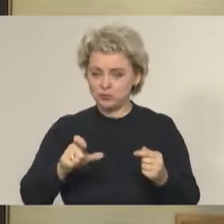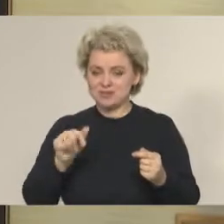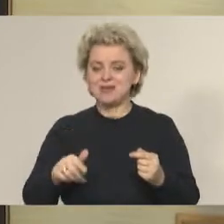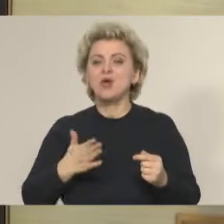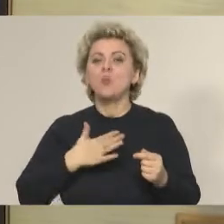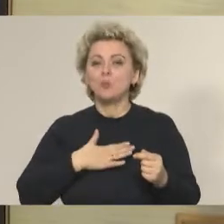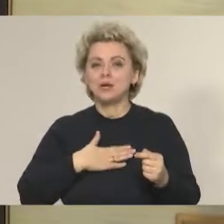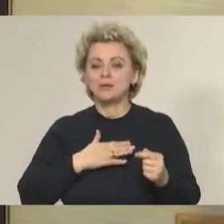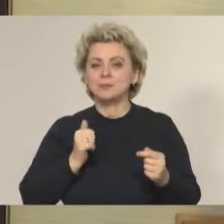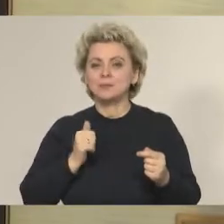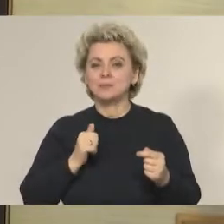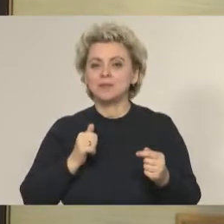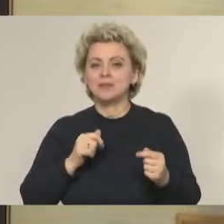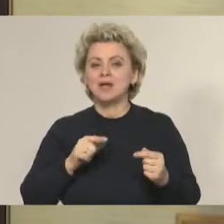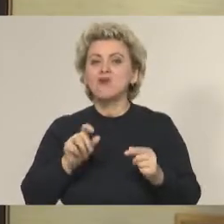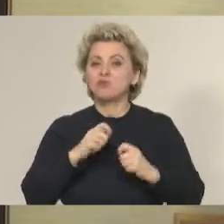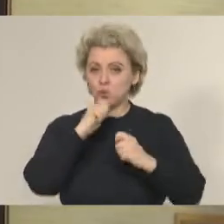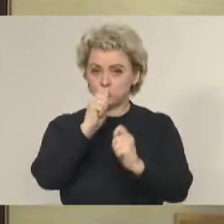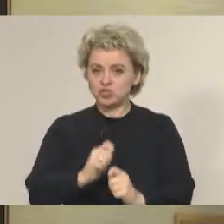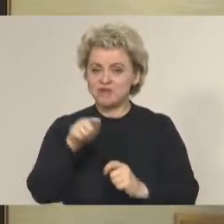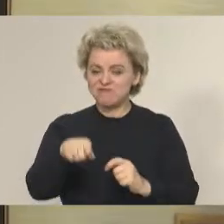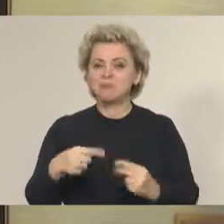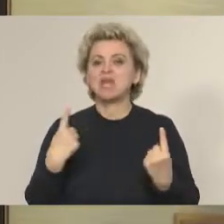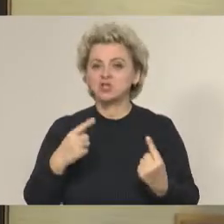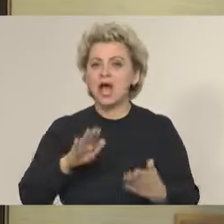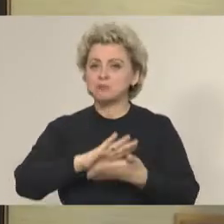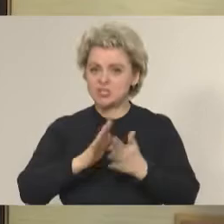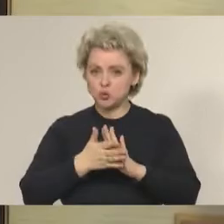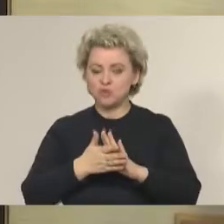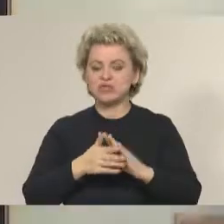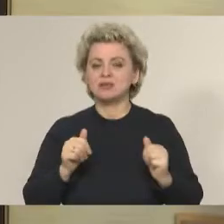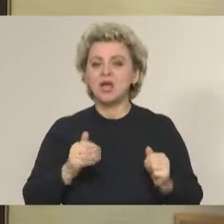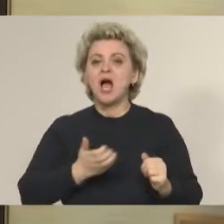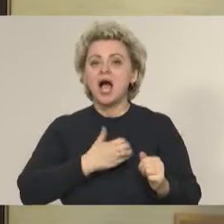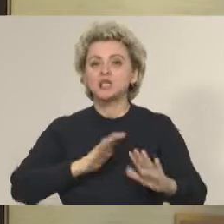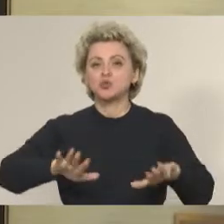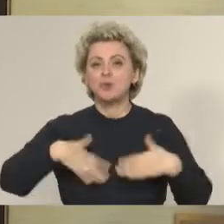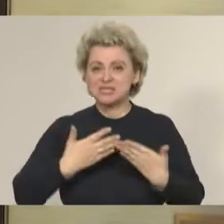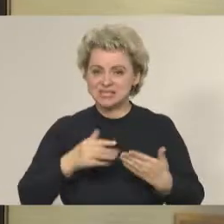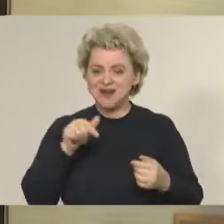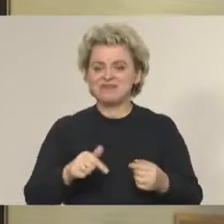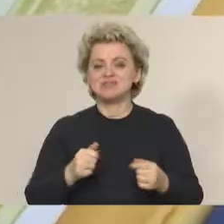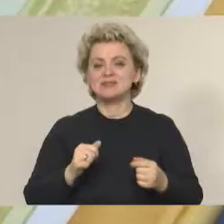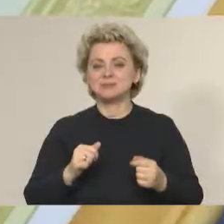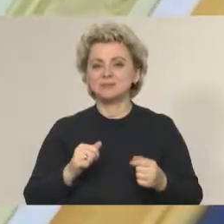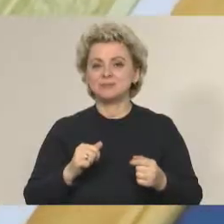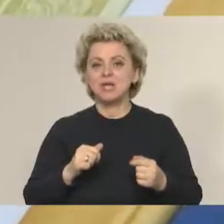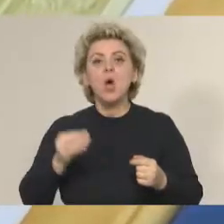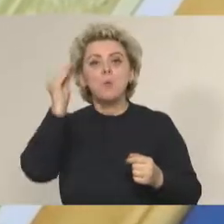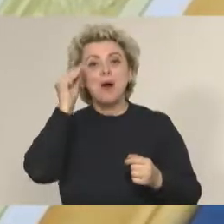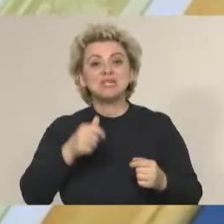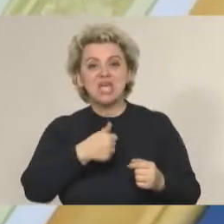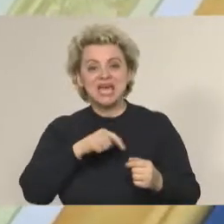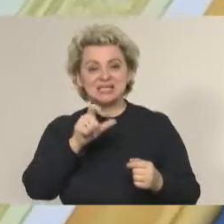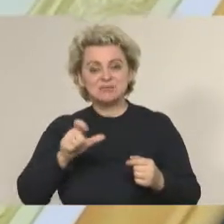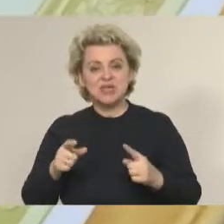Мы так вручим вам в торжественной обстановке, конечно. Хочу поздравить предприятие. По мнению